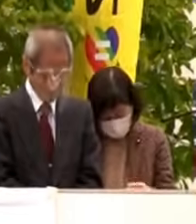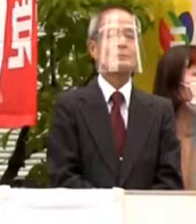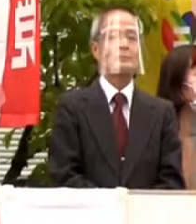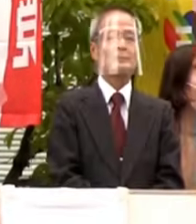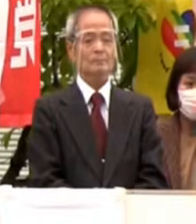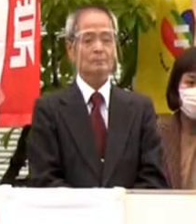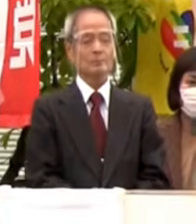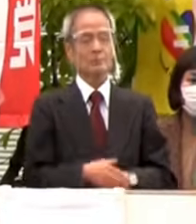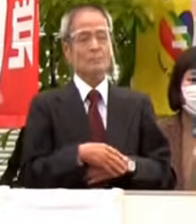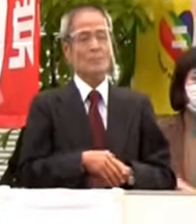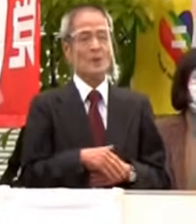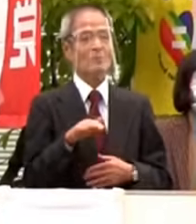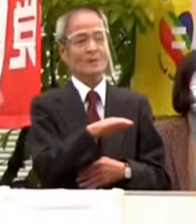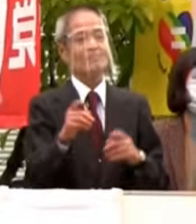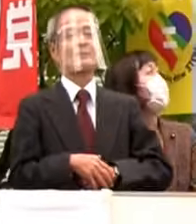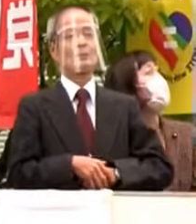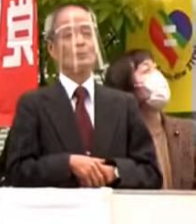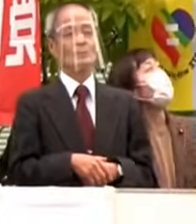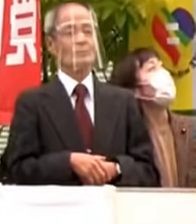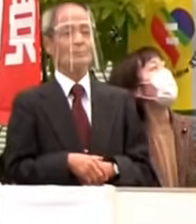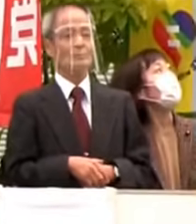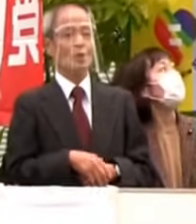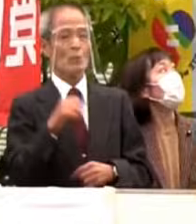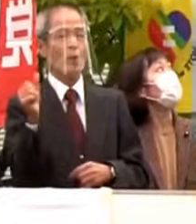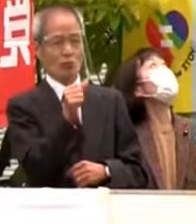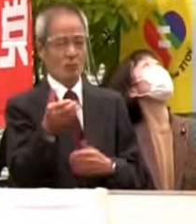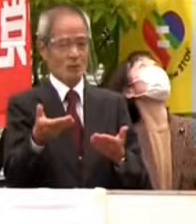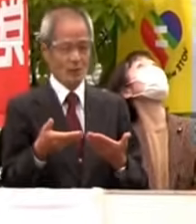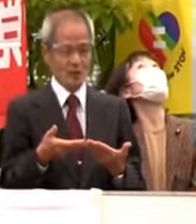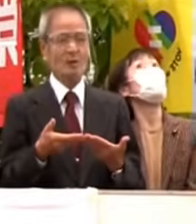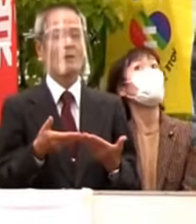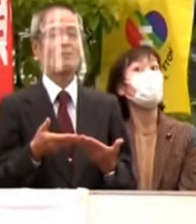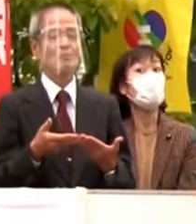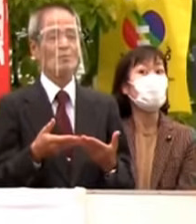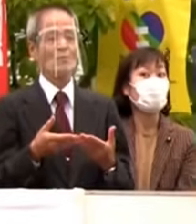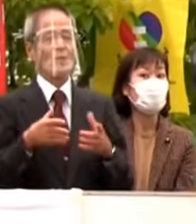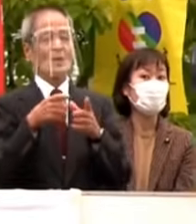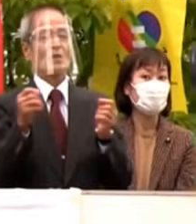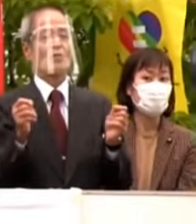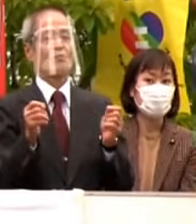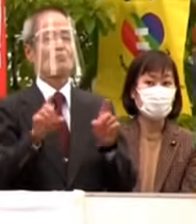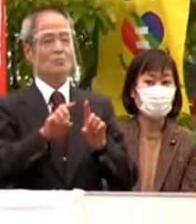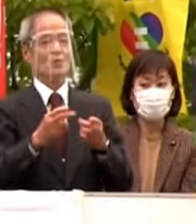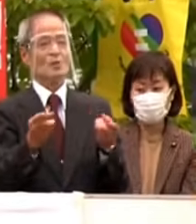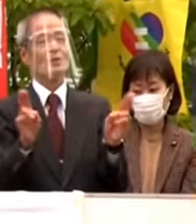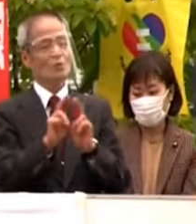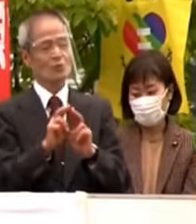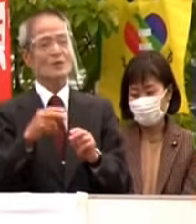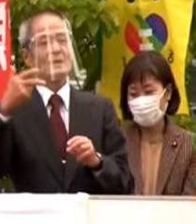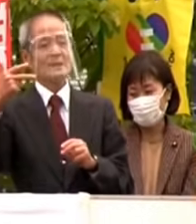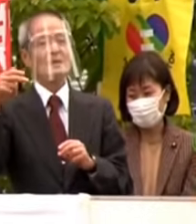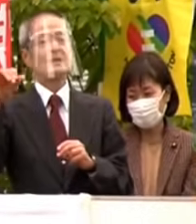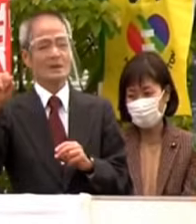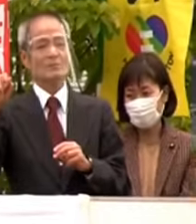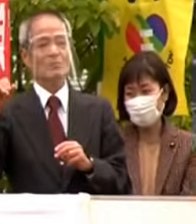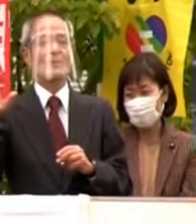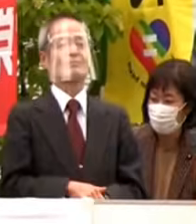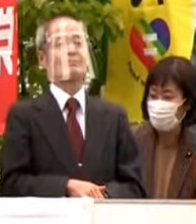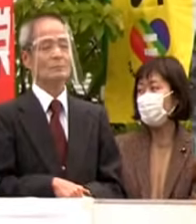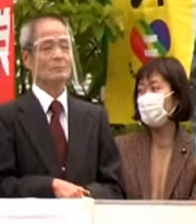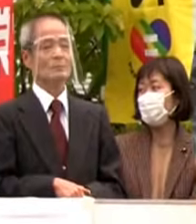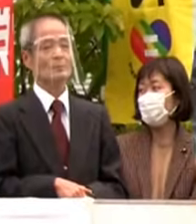。 皆さんこんにちは。ご紹介いただきました日本共産党の志位和夫でございます